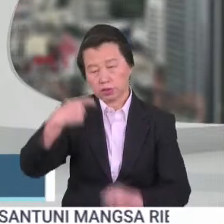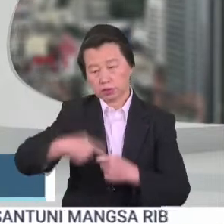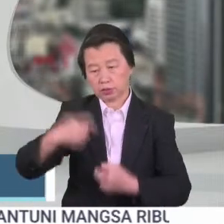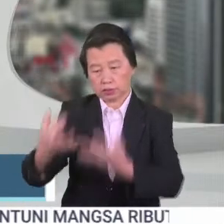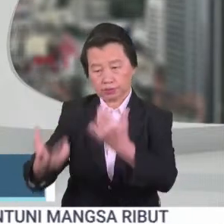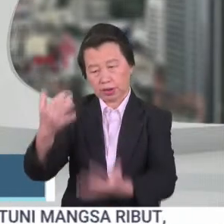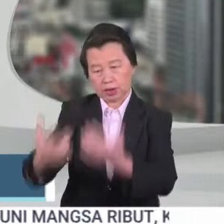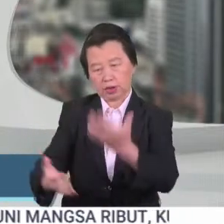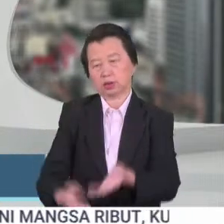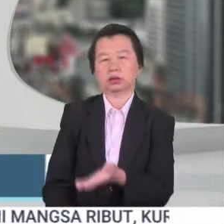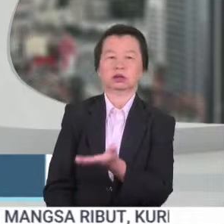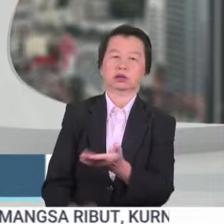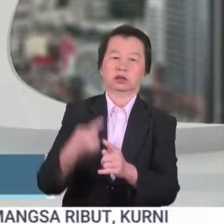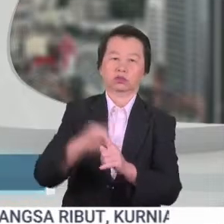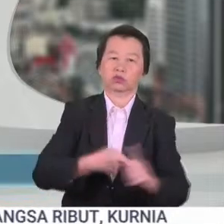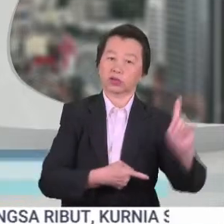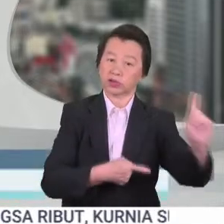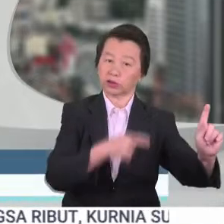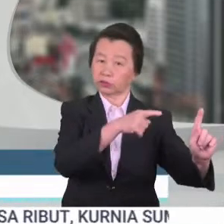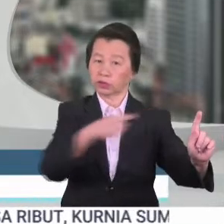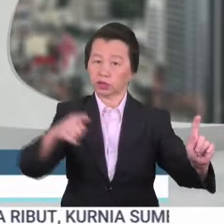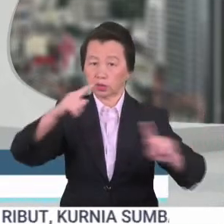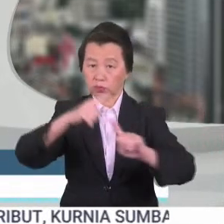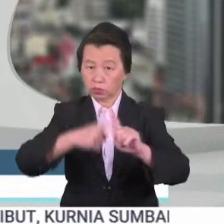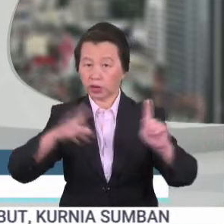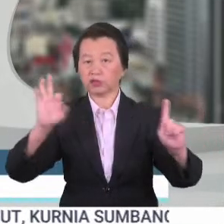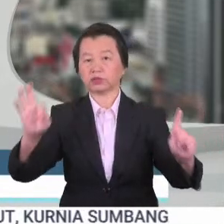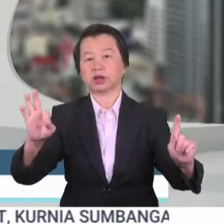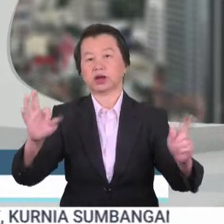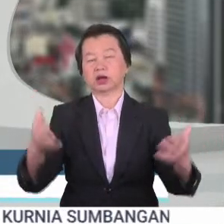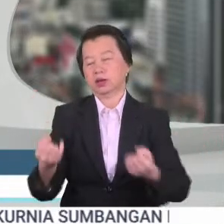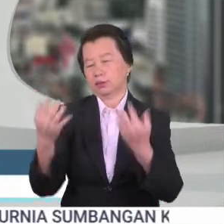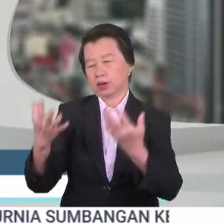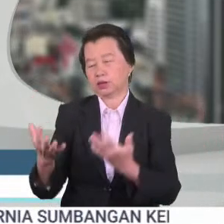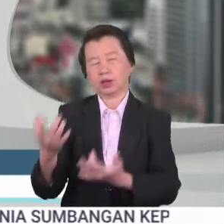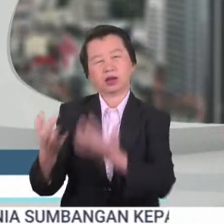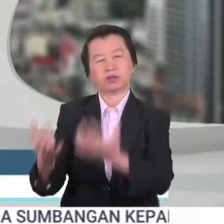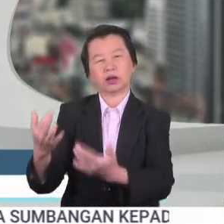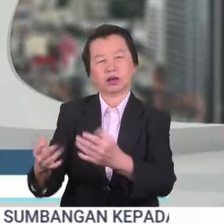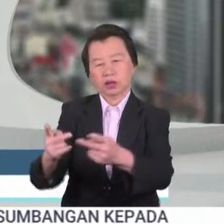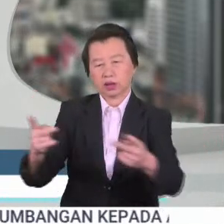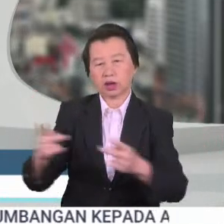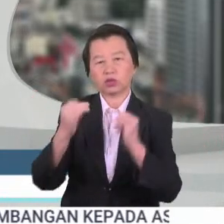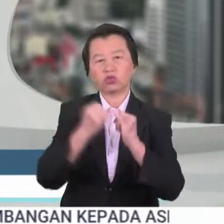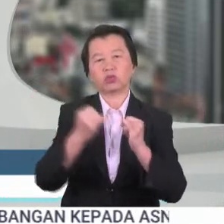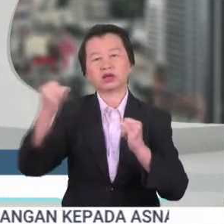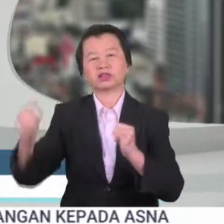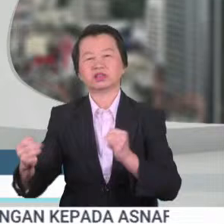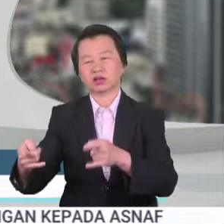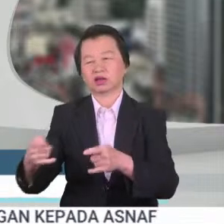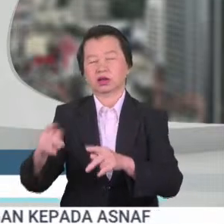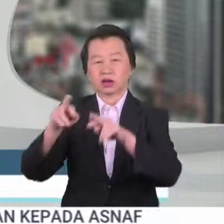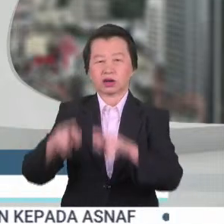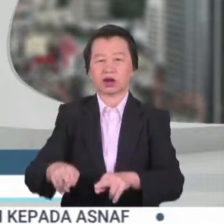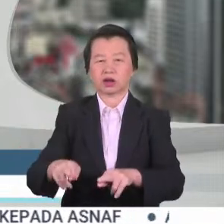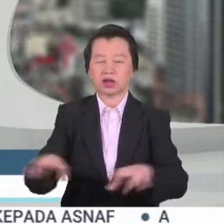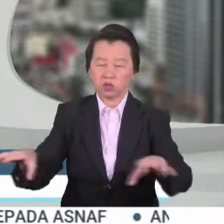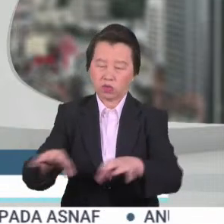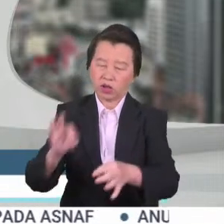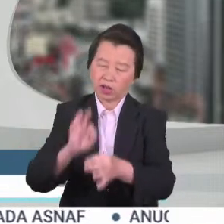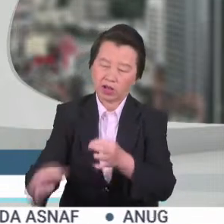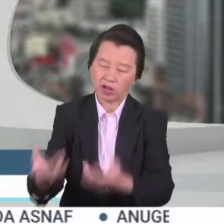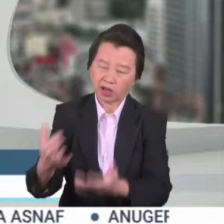pbakaran terbuka dari Januari hingga September lalu kebanyakan kes berlaku di kawasan kejiranan melibatkan penduduk yang membuat